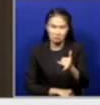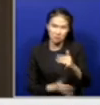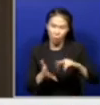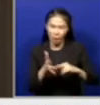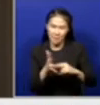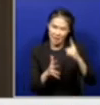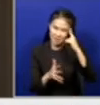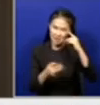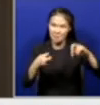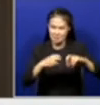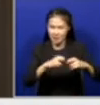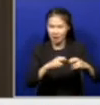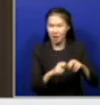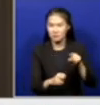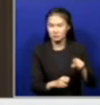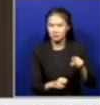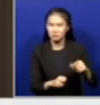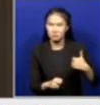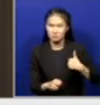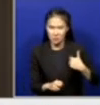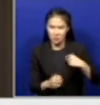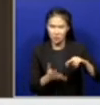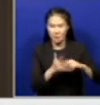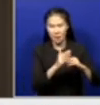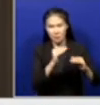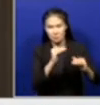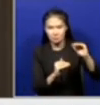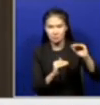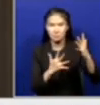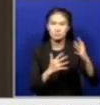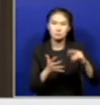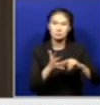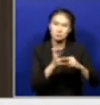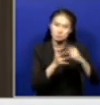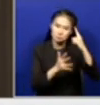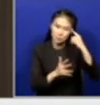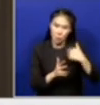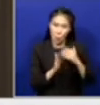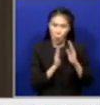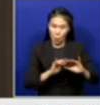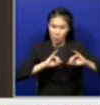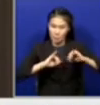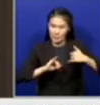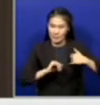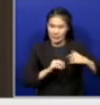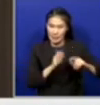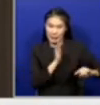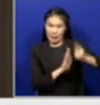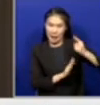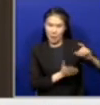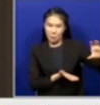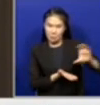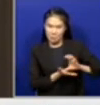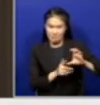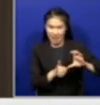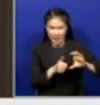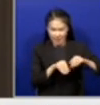อเกิดแห่งความไม่ยุติธรรมรายใหญ่ได้ประโยชน์แต่รายเล็กโดนเอาเปรียบน